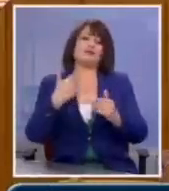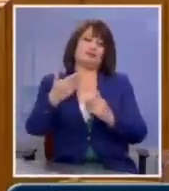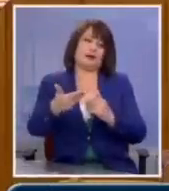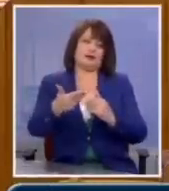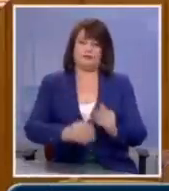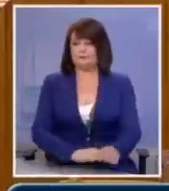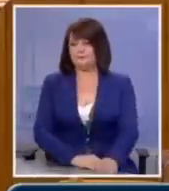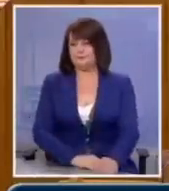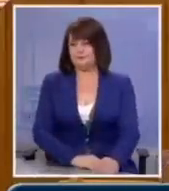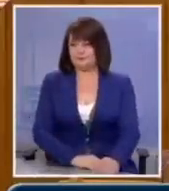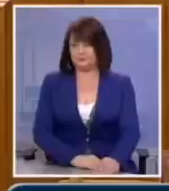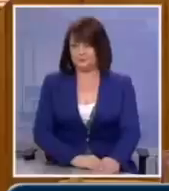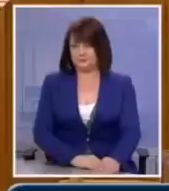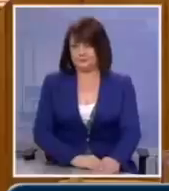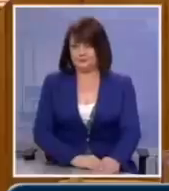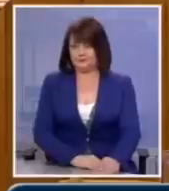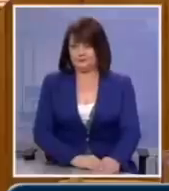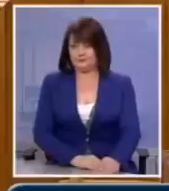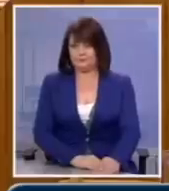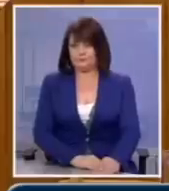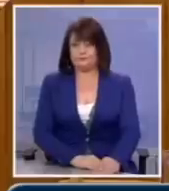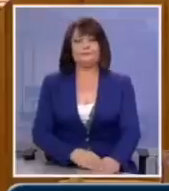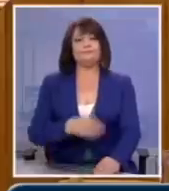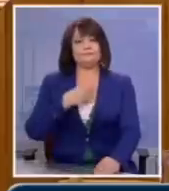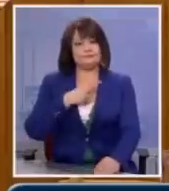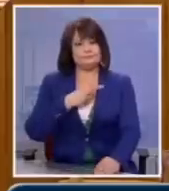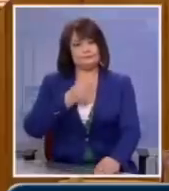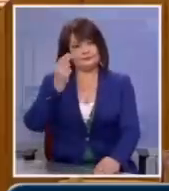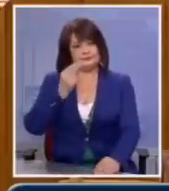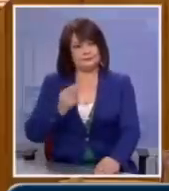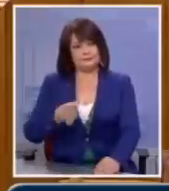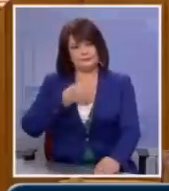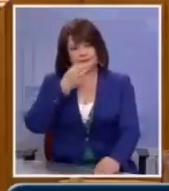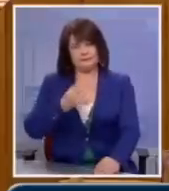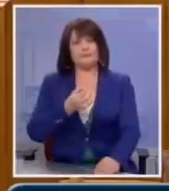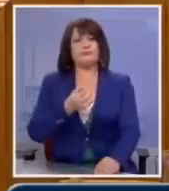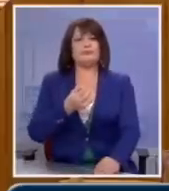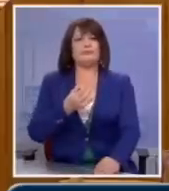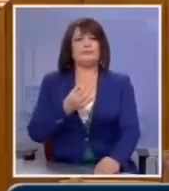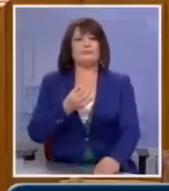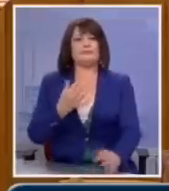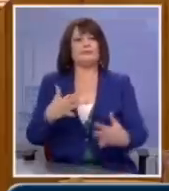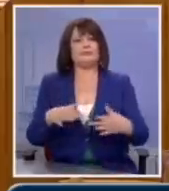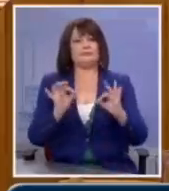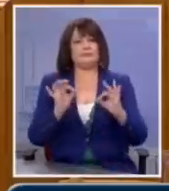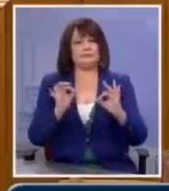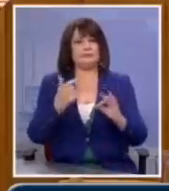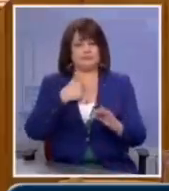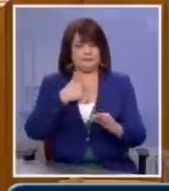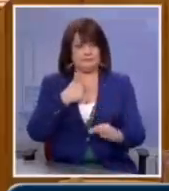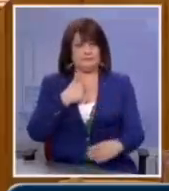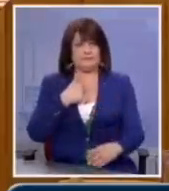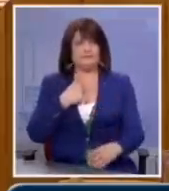Θα ήθελα λοιπόν με αυτά τα ζητήματα Να πω και να ξεκινήσω ότι για μας